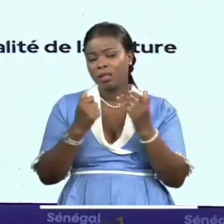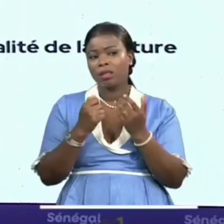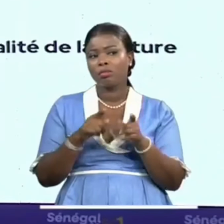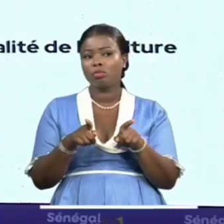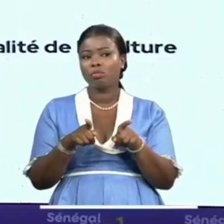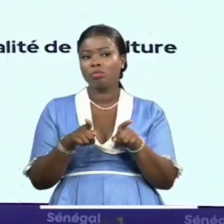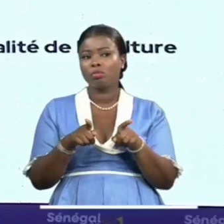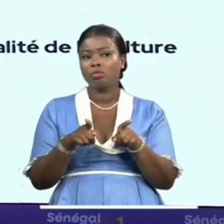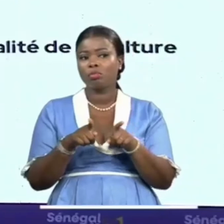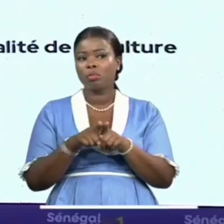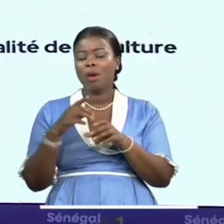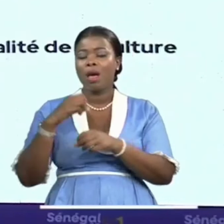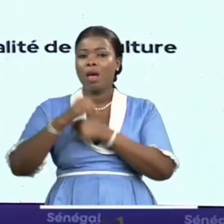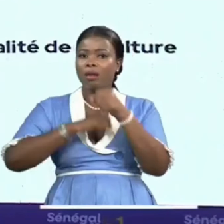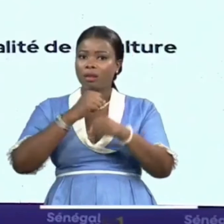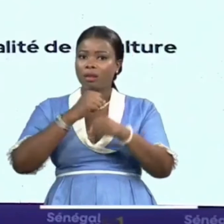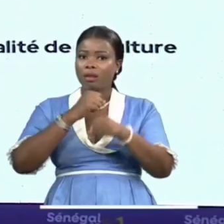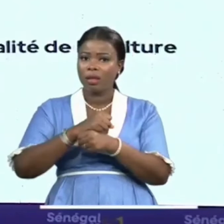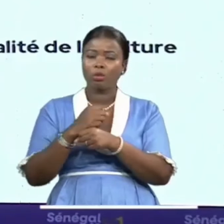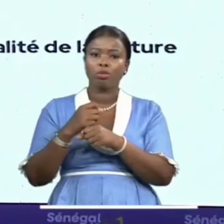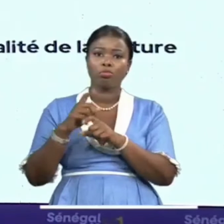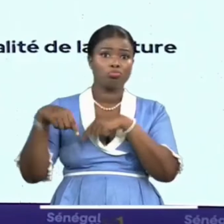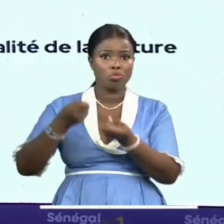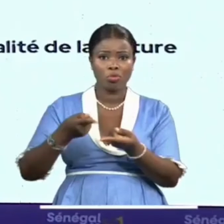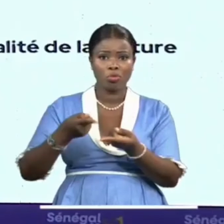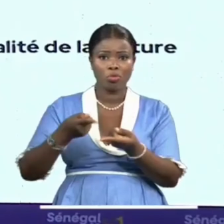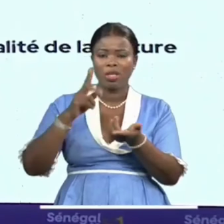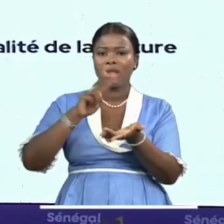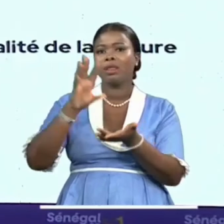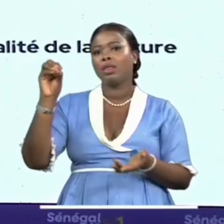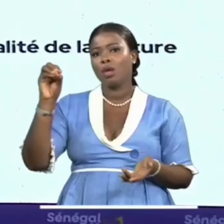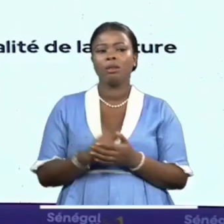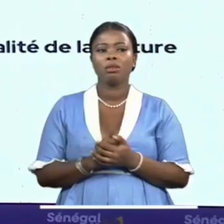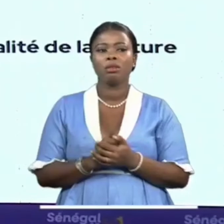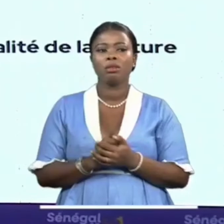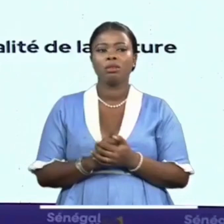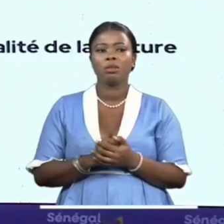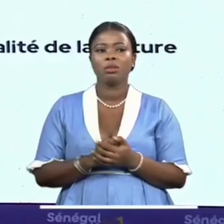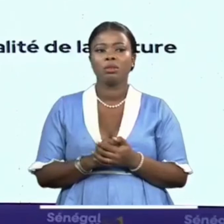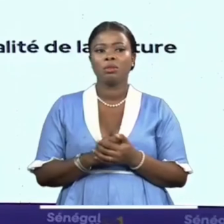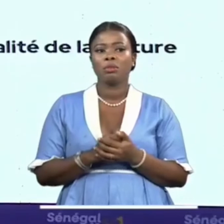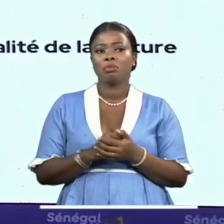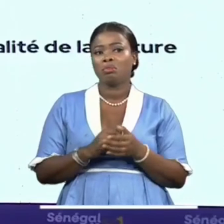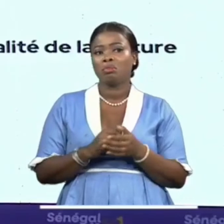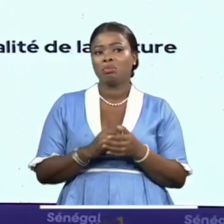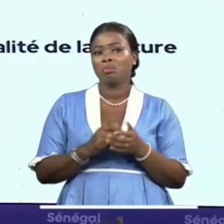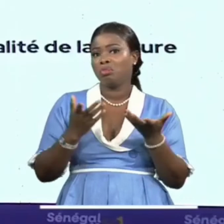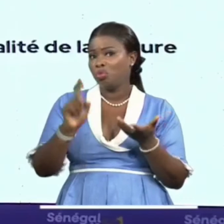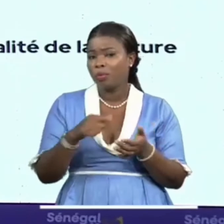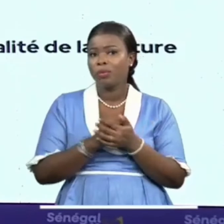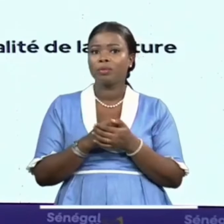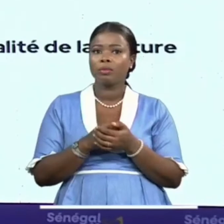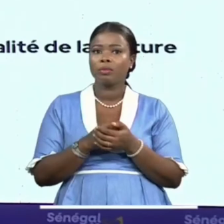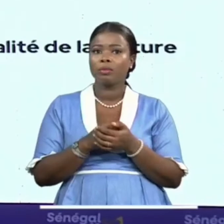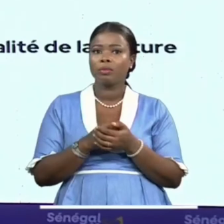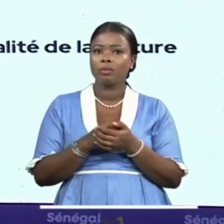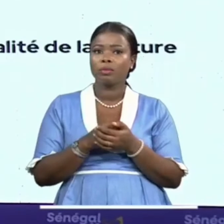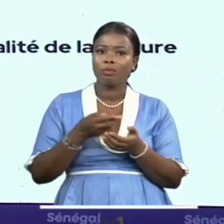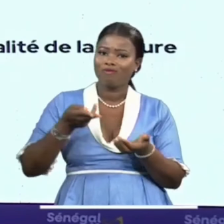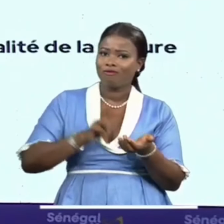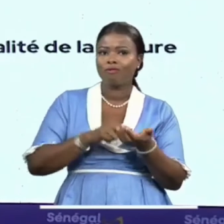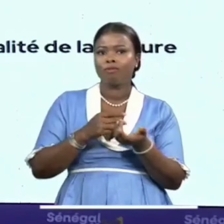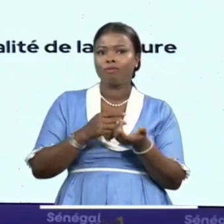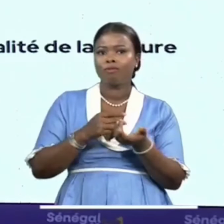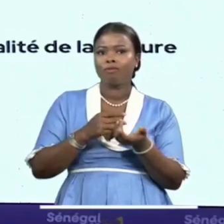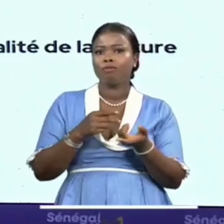début des années 2000 nous sommes dans ce qu'on appelle une fenêre d'opportunité économique qu'il convient de saisir tous les pays passent par là c'est une transition